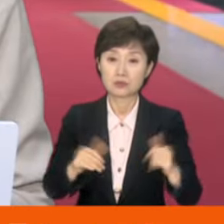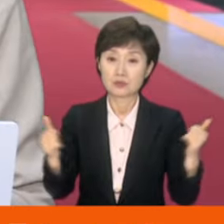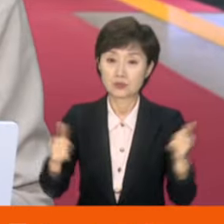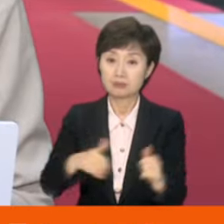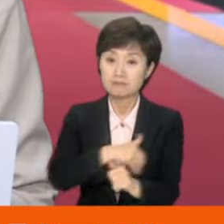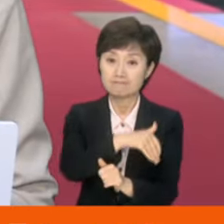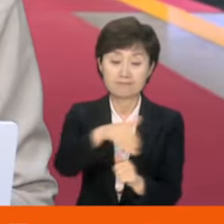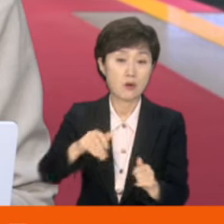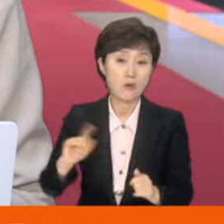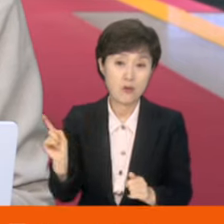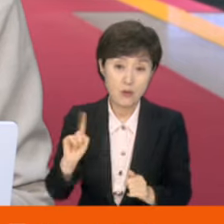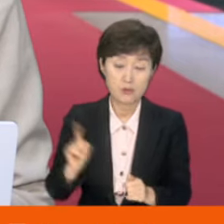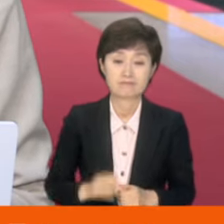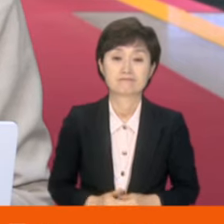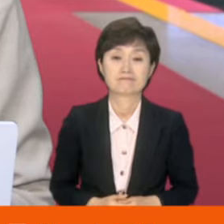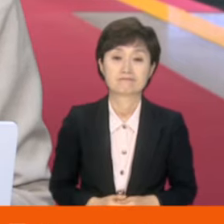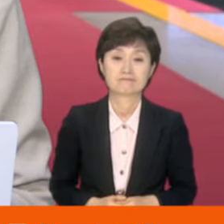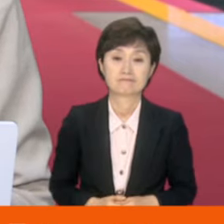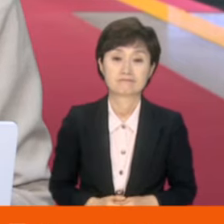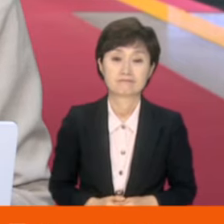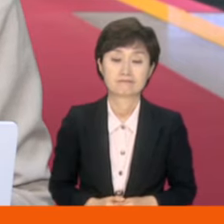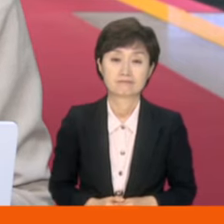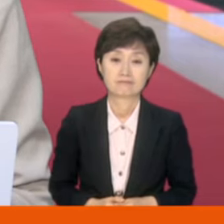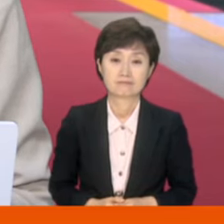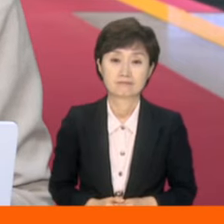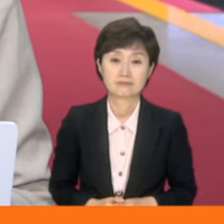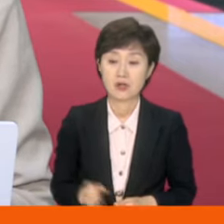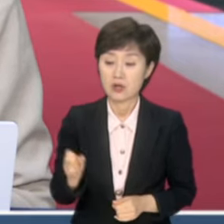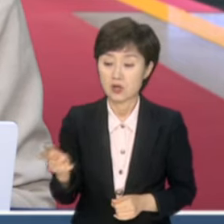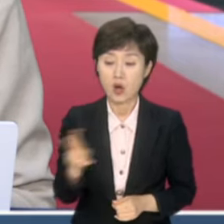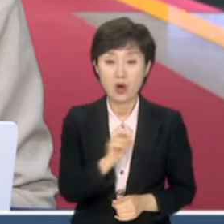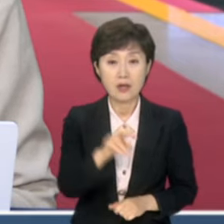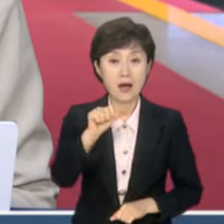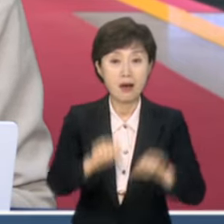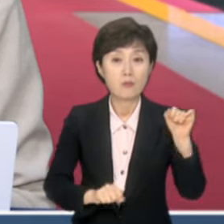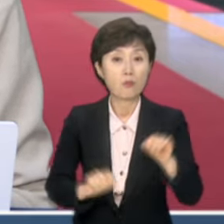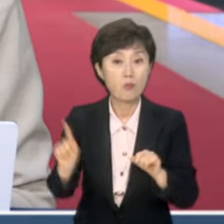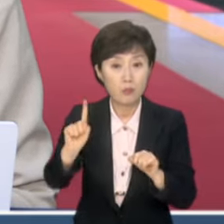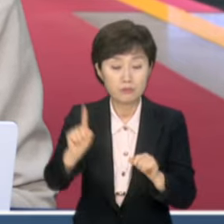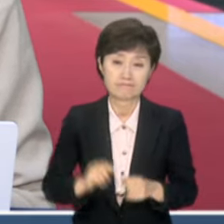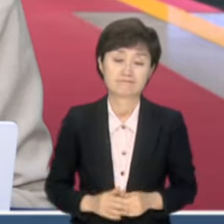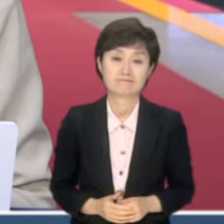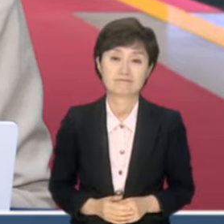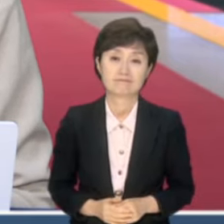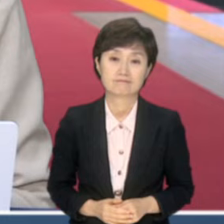자세한 소식 들어보겠습니다. 이대현 기자, 오늘 정치권에선 어떤 반응이 나오나요?